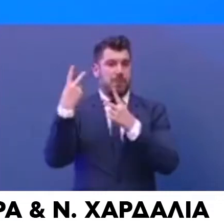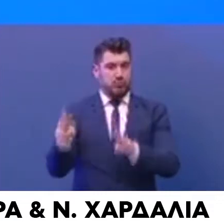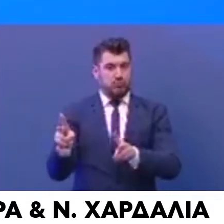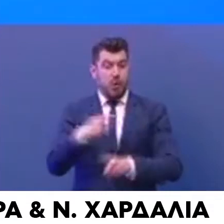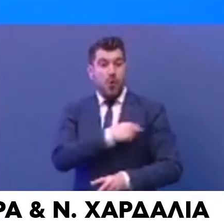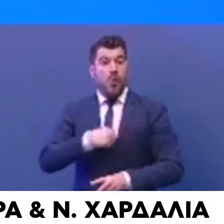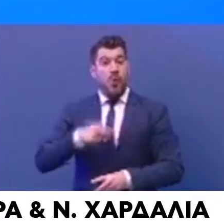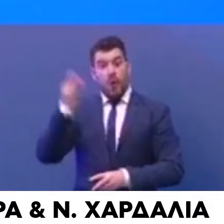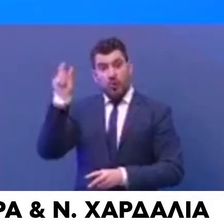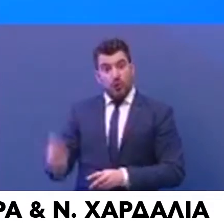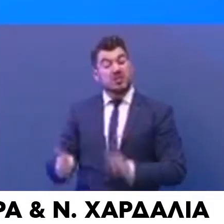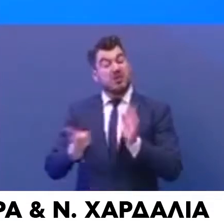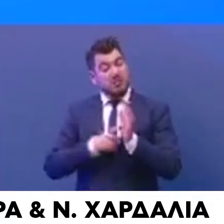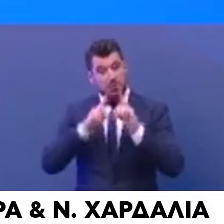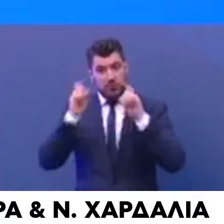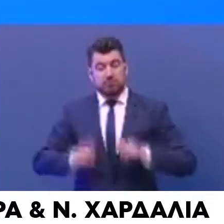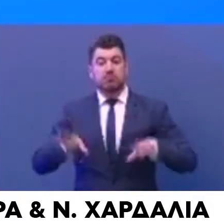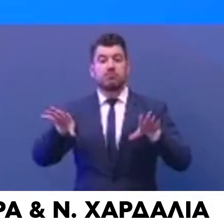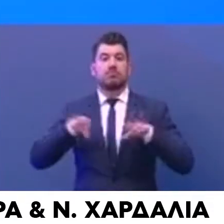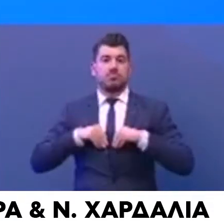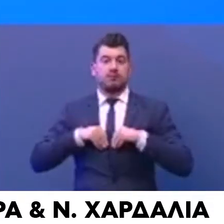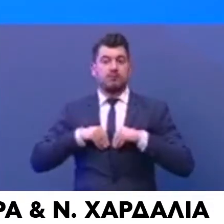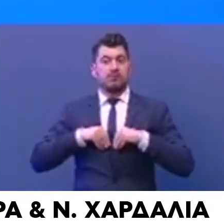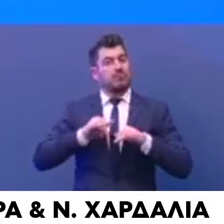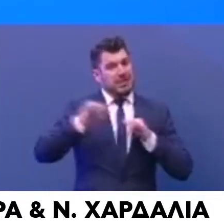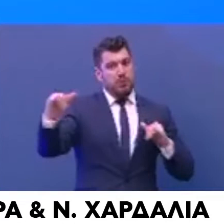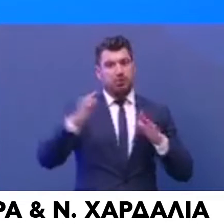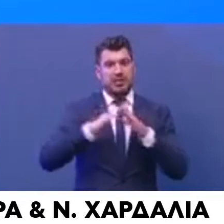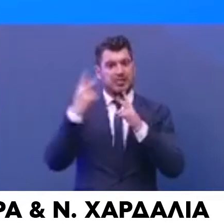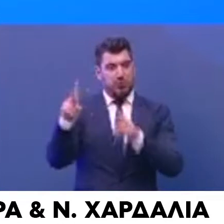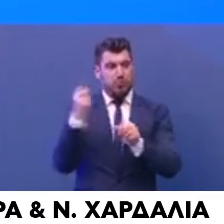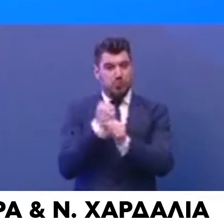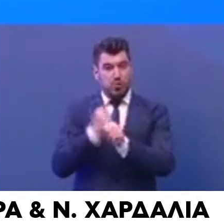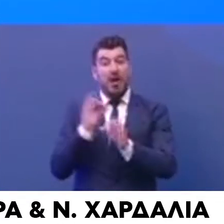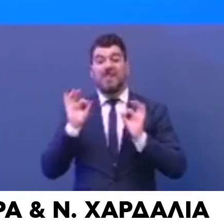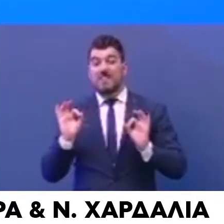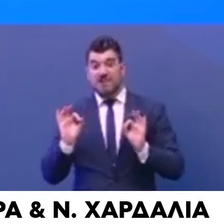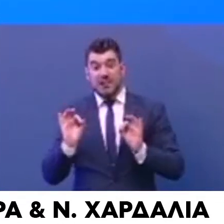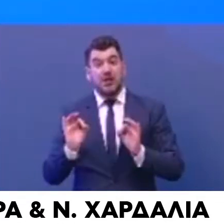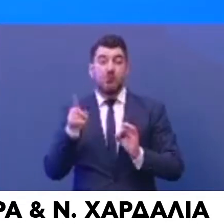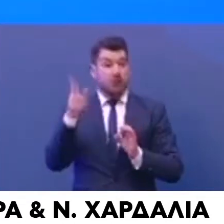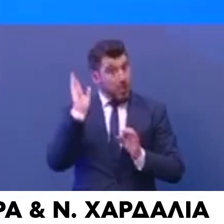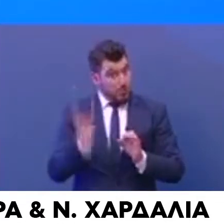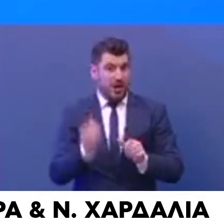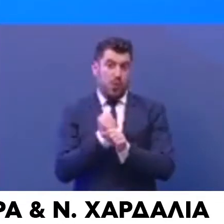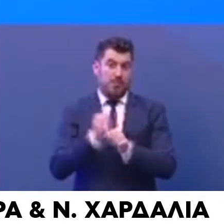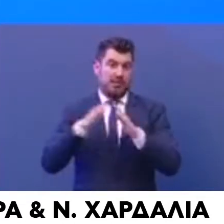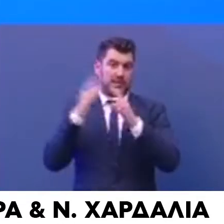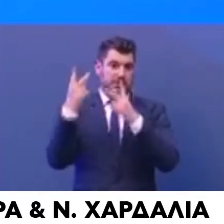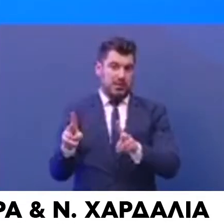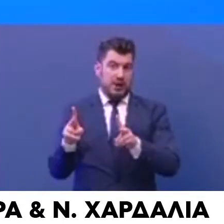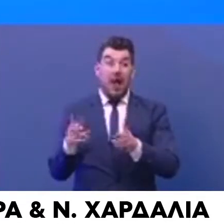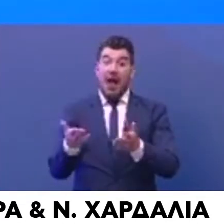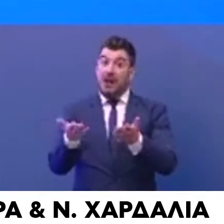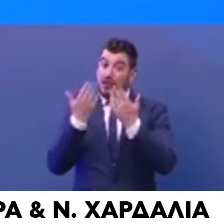εργοδότης οφείλει να αποδεχθεί το σχετικό αίτημα, εφόσον η εργασία δύναται να παρασχεθεί εξαποστάσεως. Σε περίπτωση που δεν